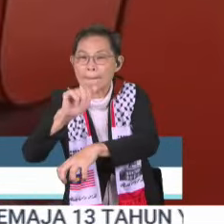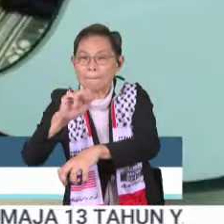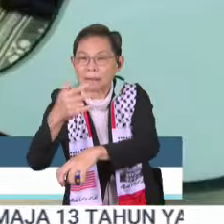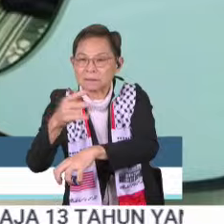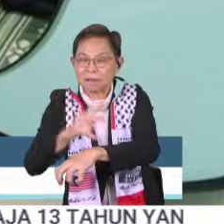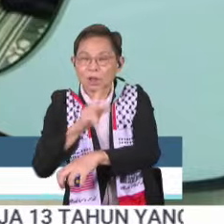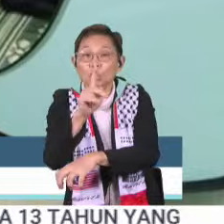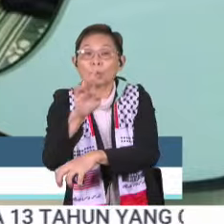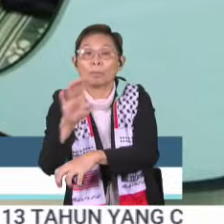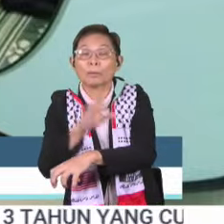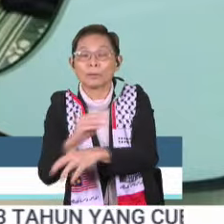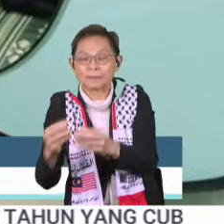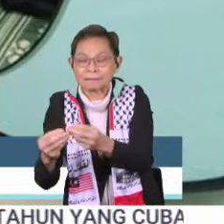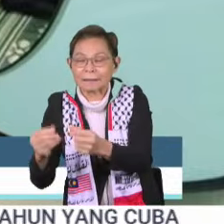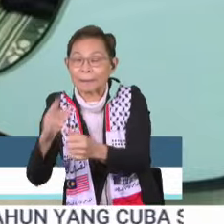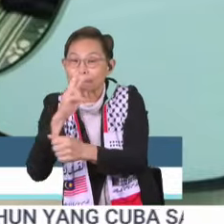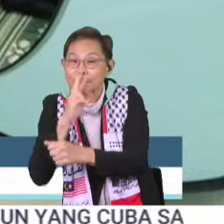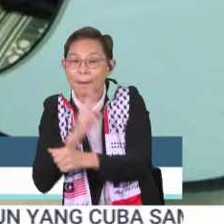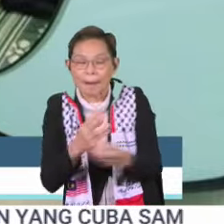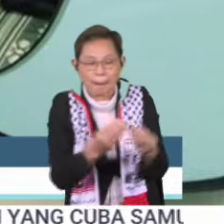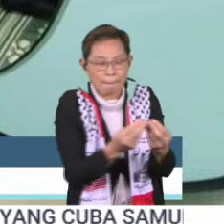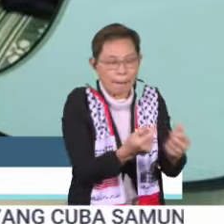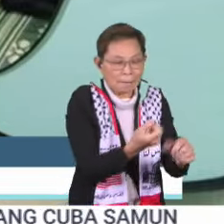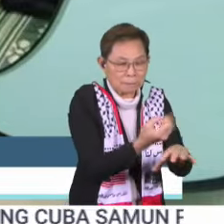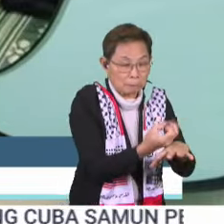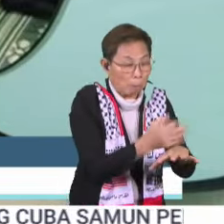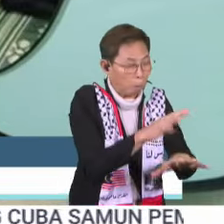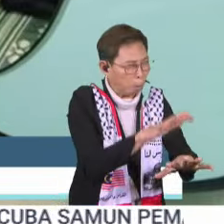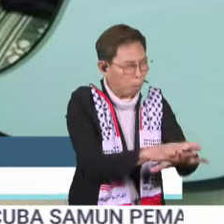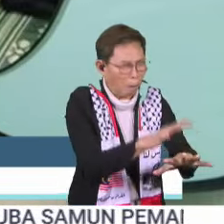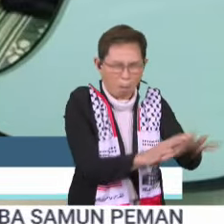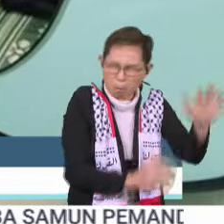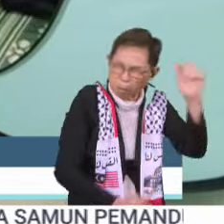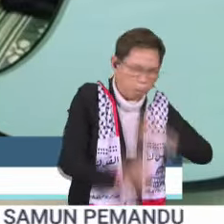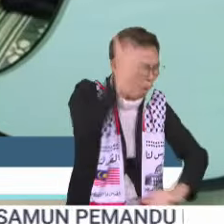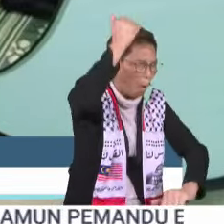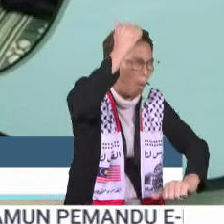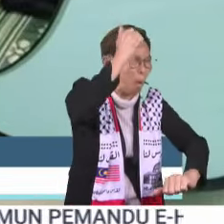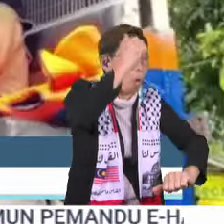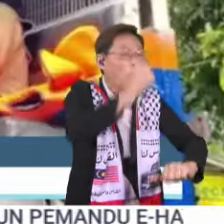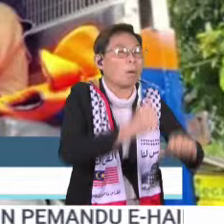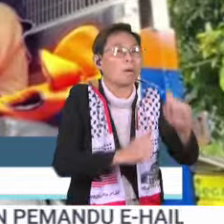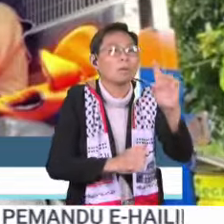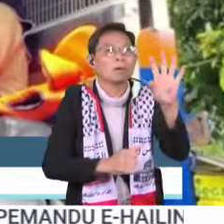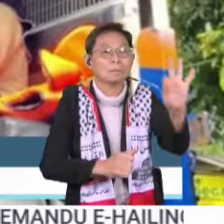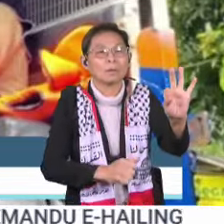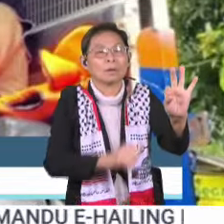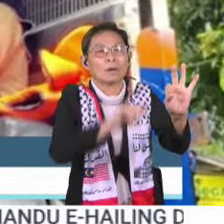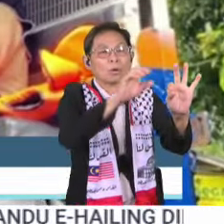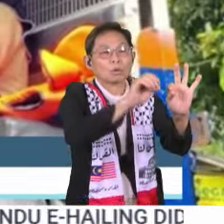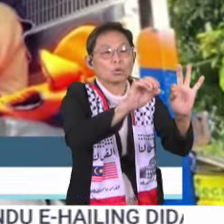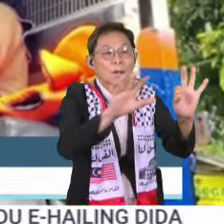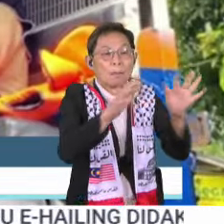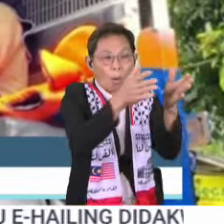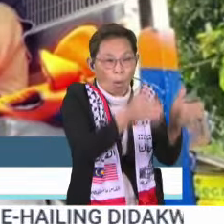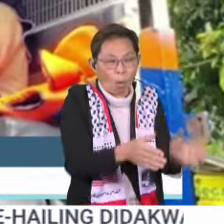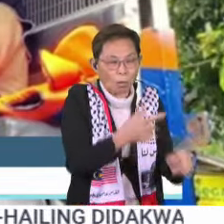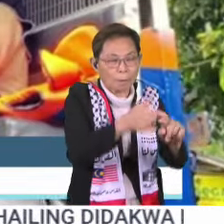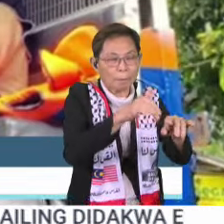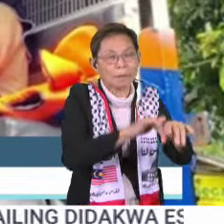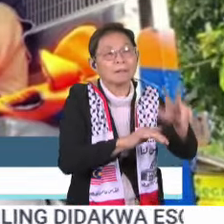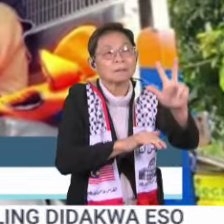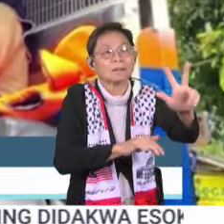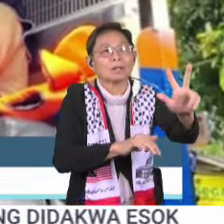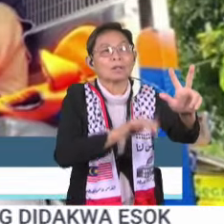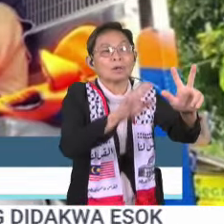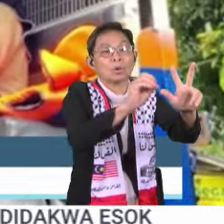dan Tanah Merah. Daerah Pasir Mas merekodkan penduduk terjejas banjir paling tinggi iaitu seramai 905 orang daripada